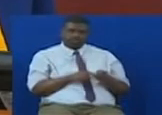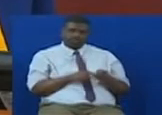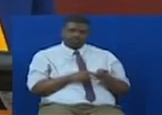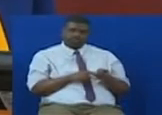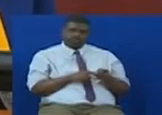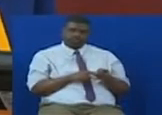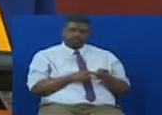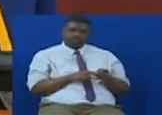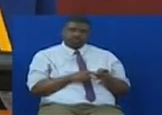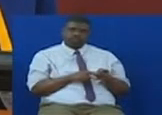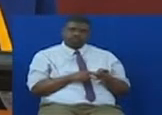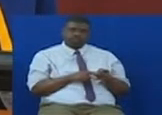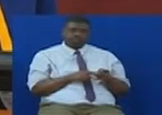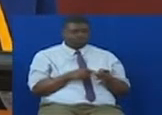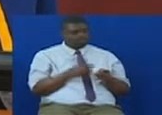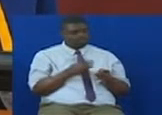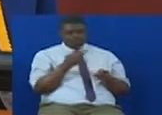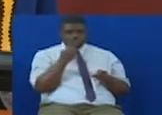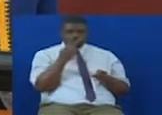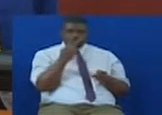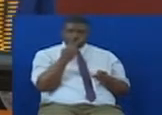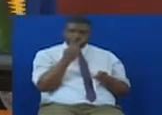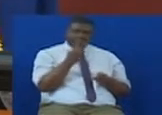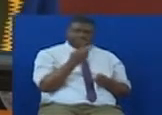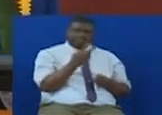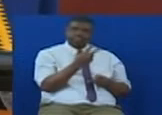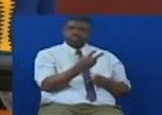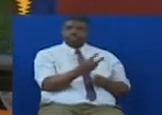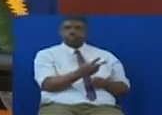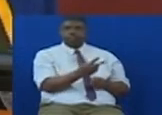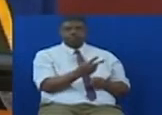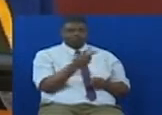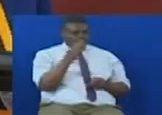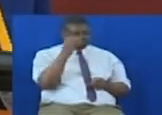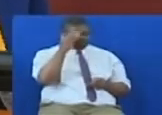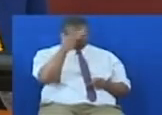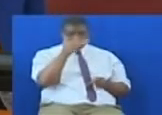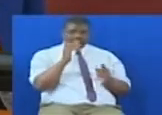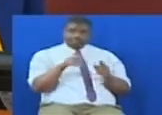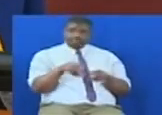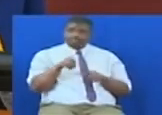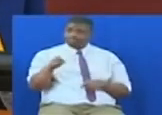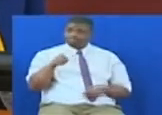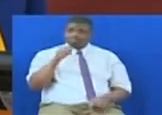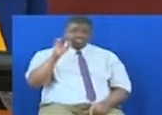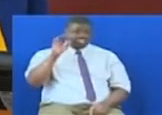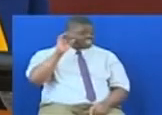kwamba msichukulie kwamba kama hivyo mnavyosikia.